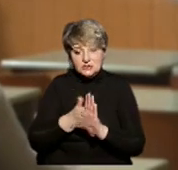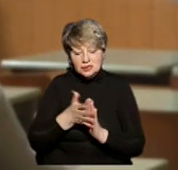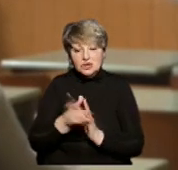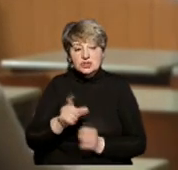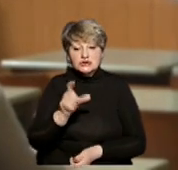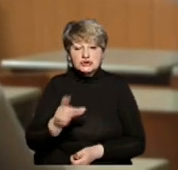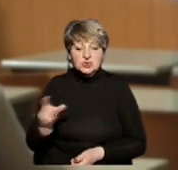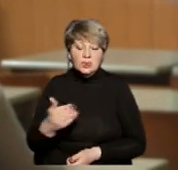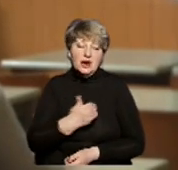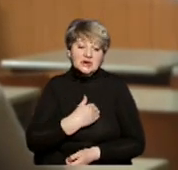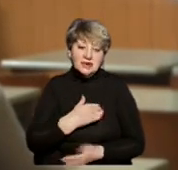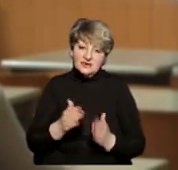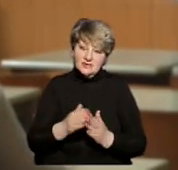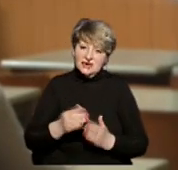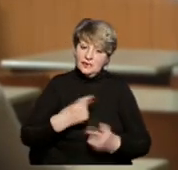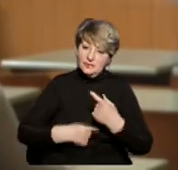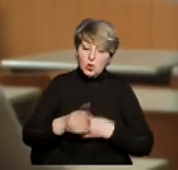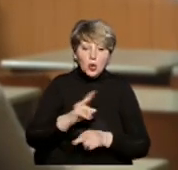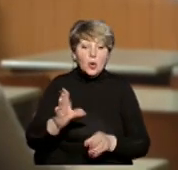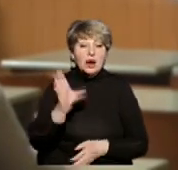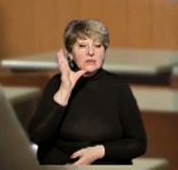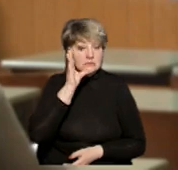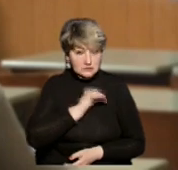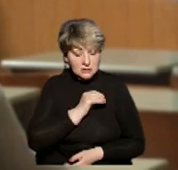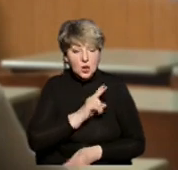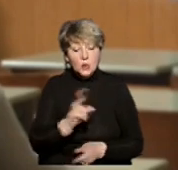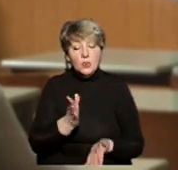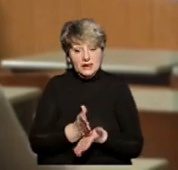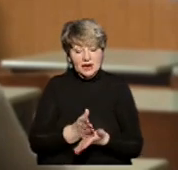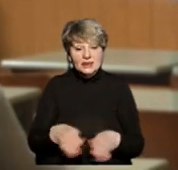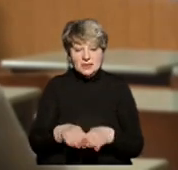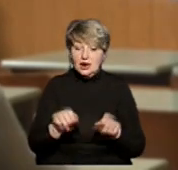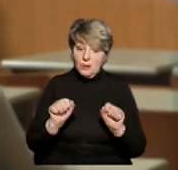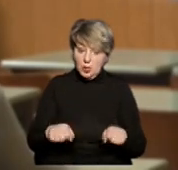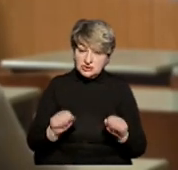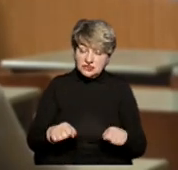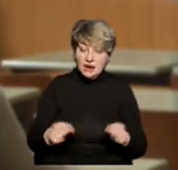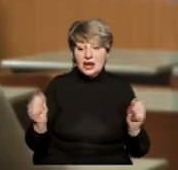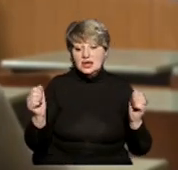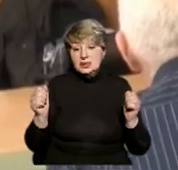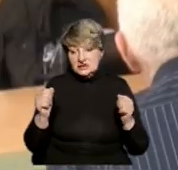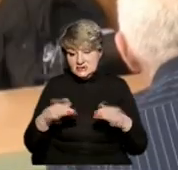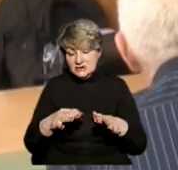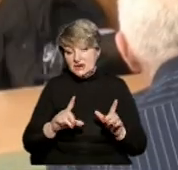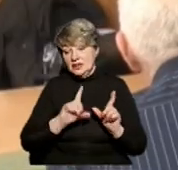люди прагнуть додому. І в кого виходить, в кого є така можливість, вони збираються